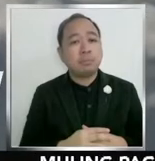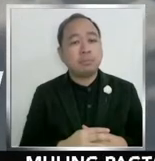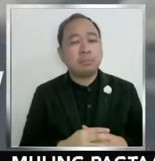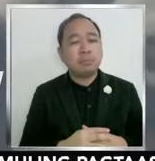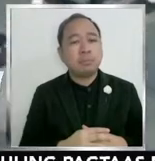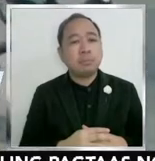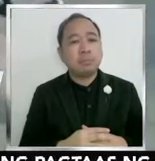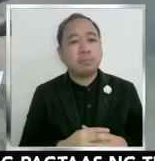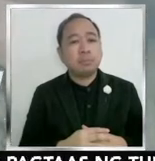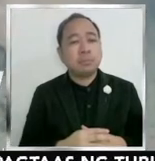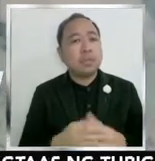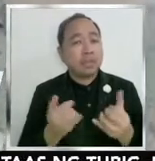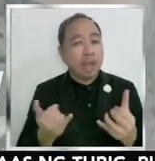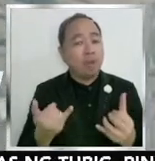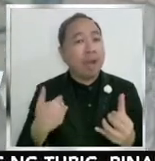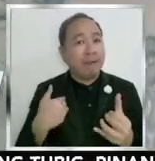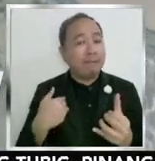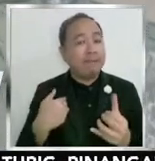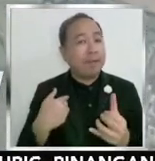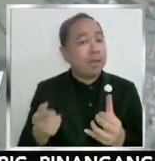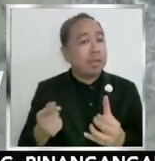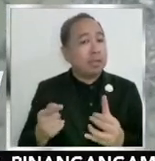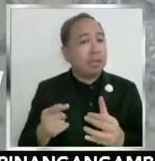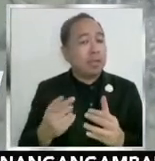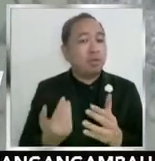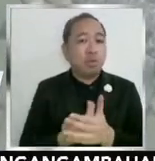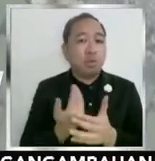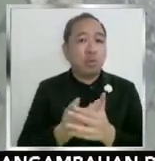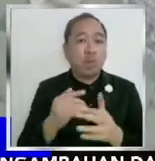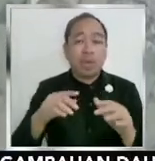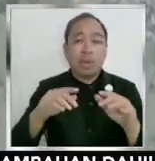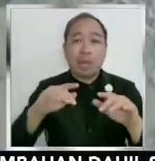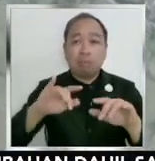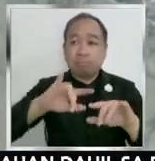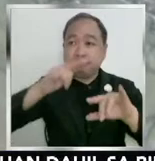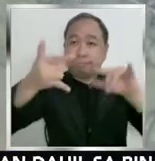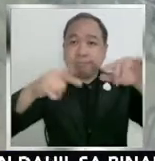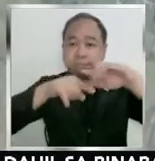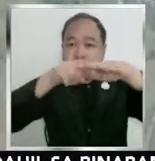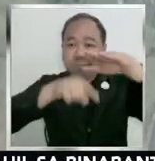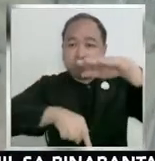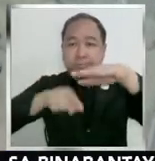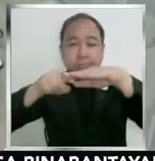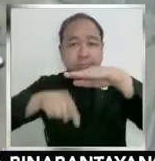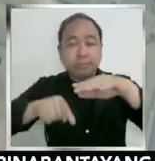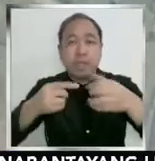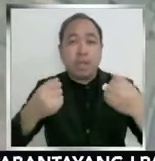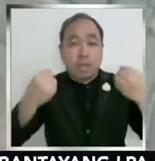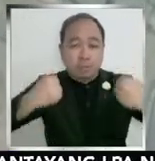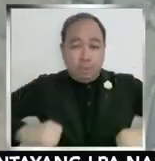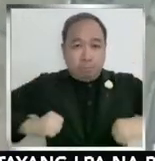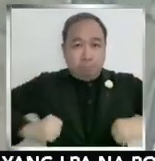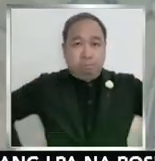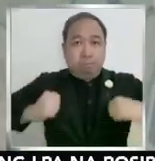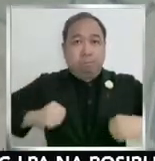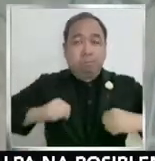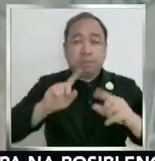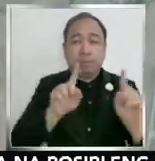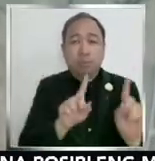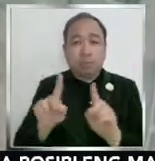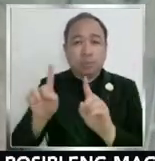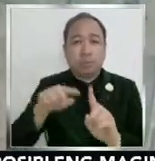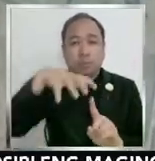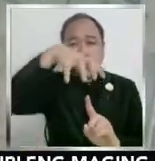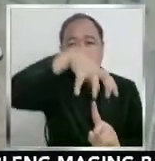Bagong record naman ang naitala ng grupo ng mga skydivers sa United Kingdom. Yan ang pinakamalaking magkakasunod na formation sa ere